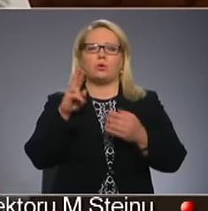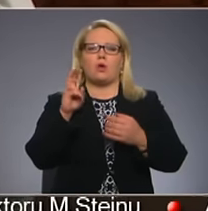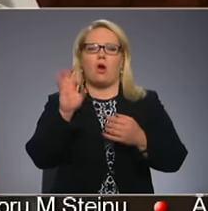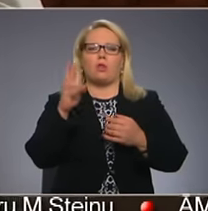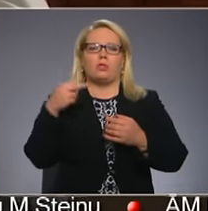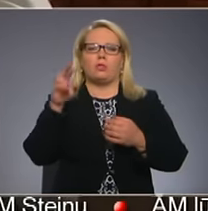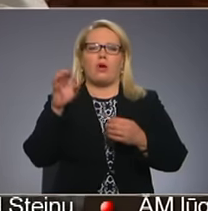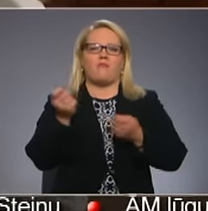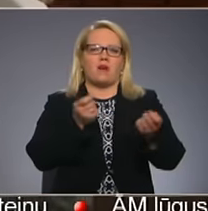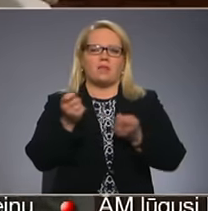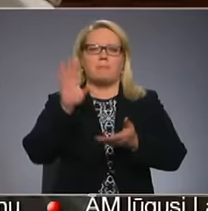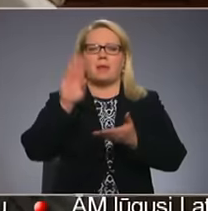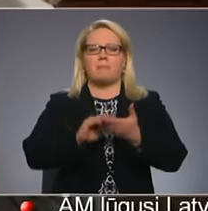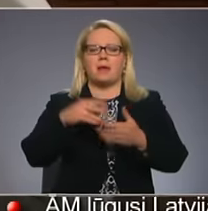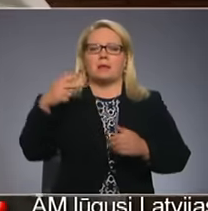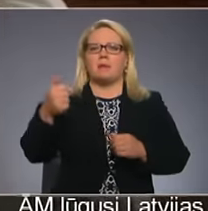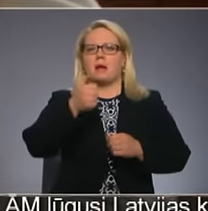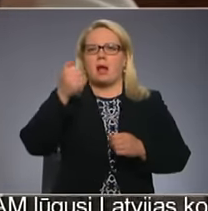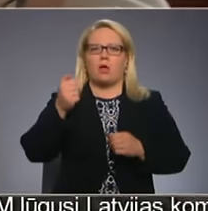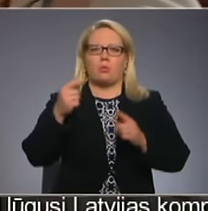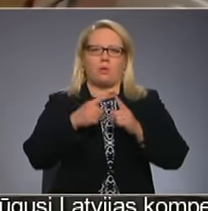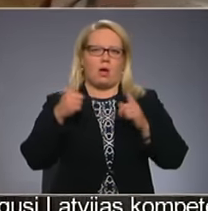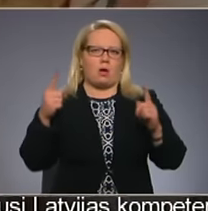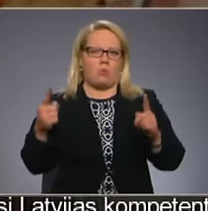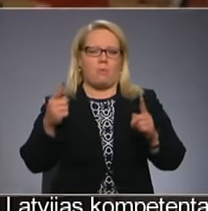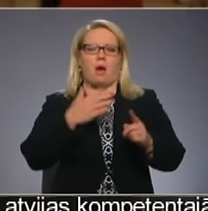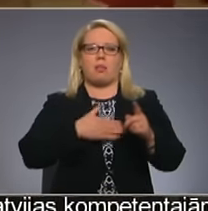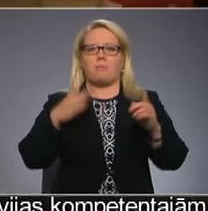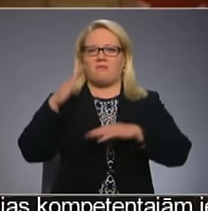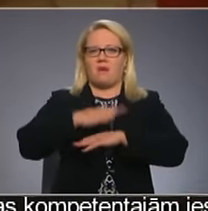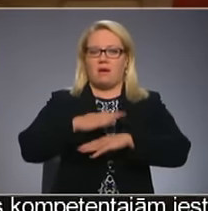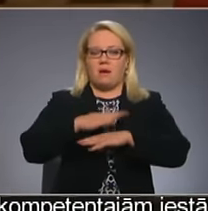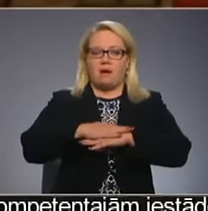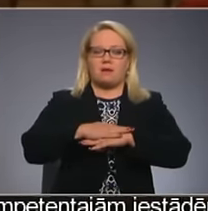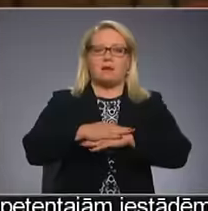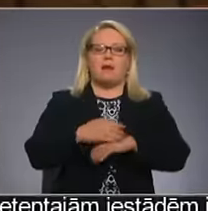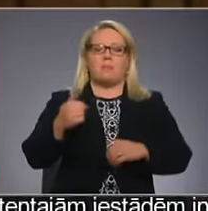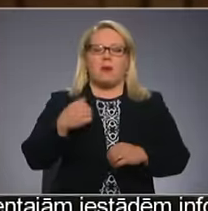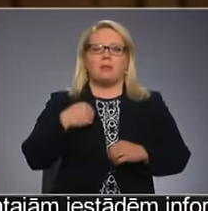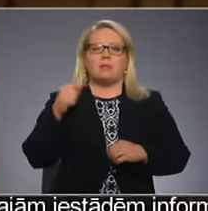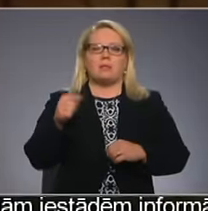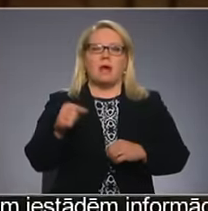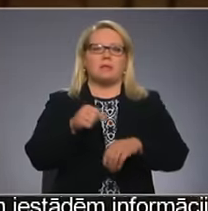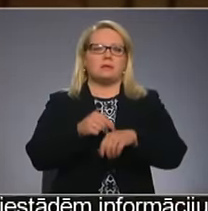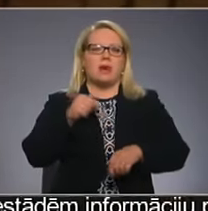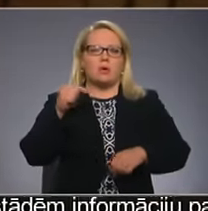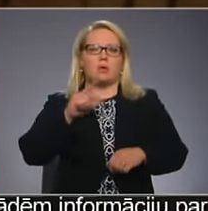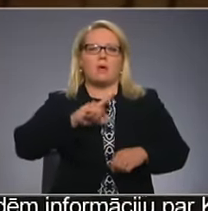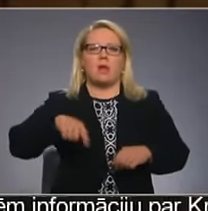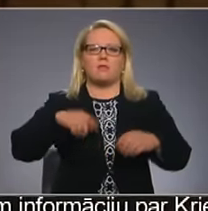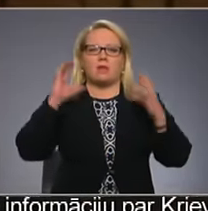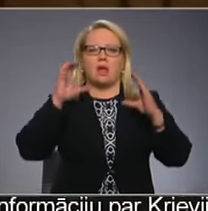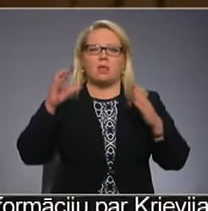ar pieredzi radio 30 gadu garumā. Labvakar! Labvakar! Man ir tāda sajūta, ka jo vairāk gadu Latvijas radio,